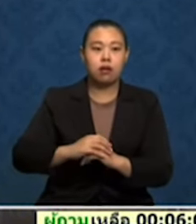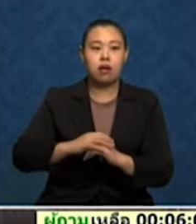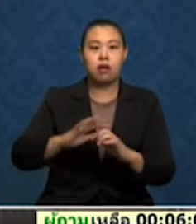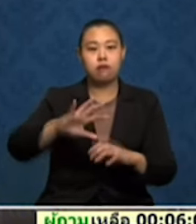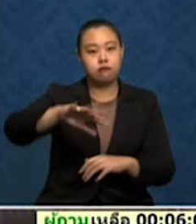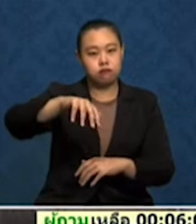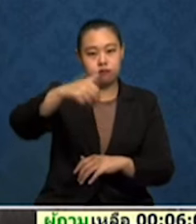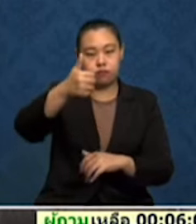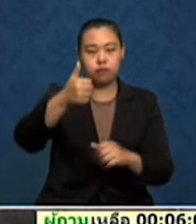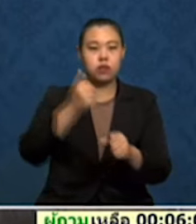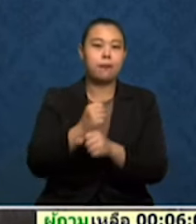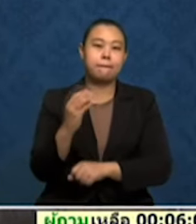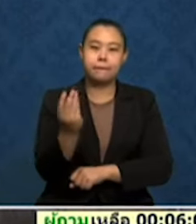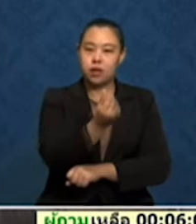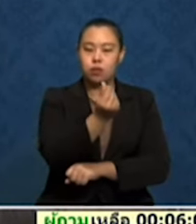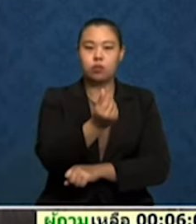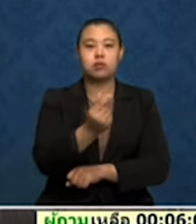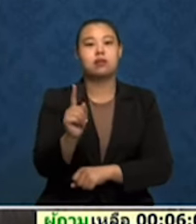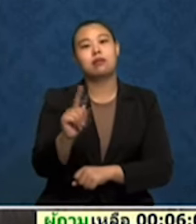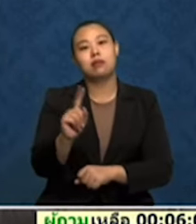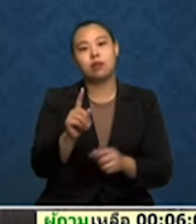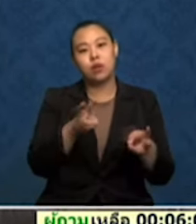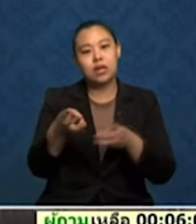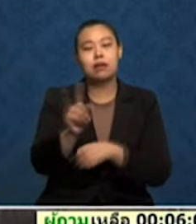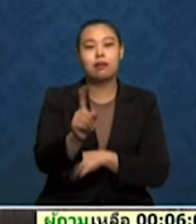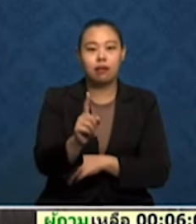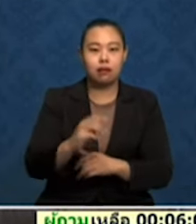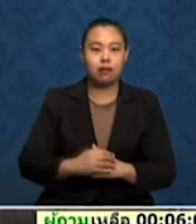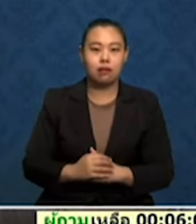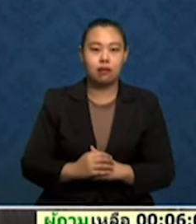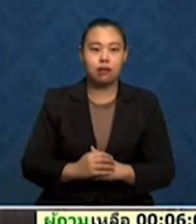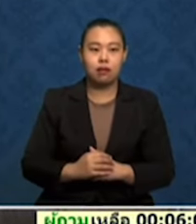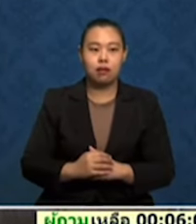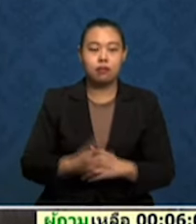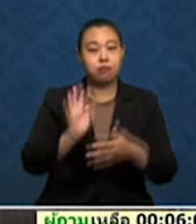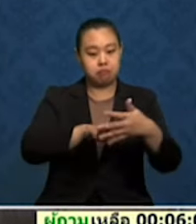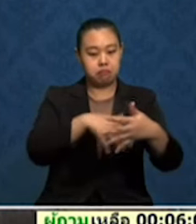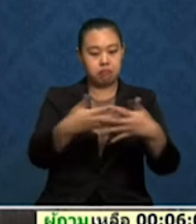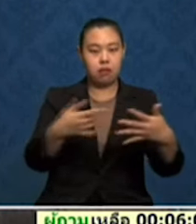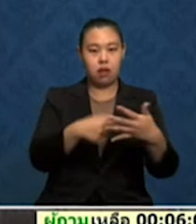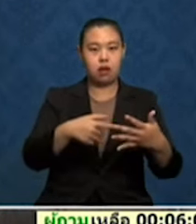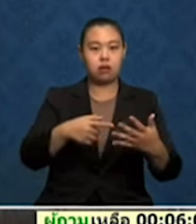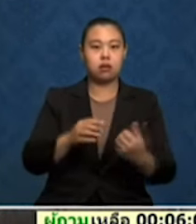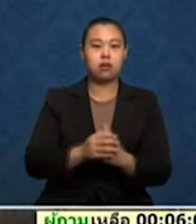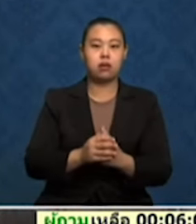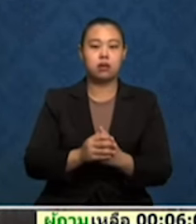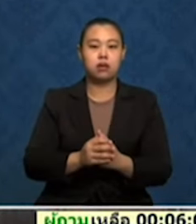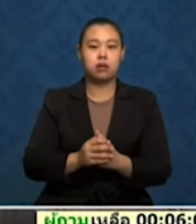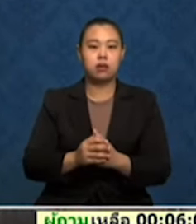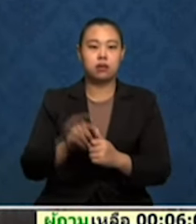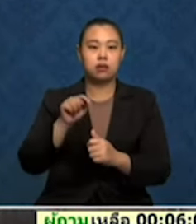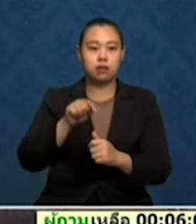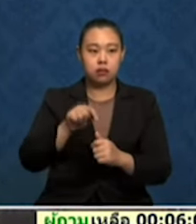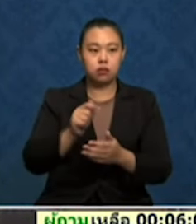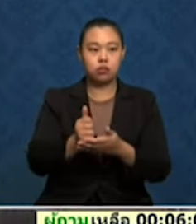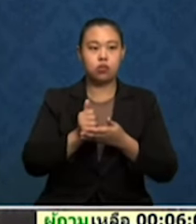ไรท่านมีแผนและกรอบเวลาในการฟื้นฟูเมืองแม่สายท่านได้เตรียมวงเงินงบประมาณในการสนับสนุ